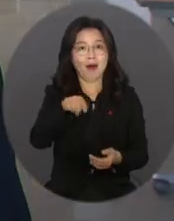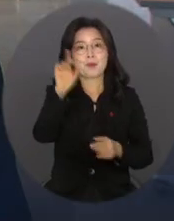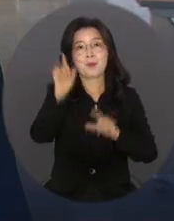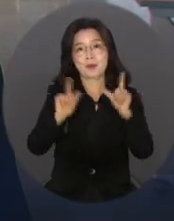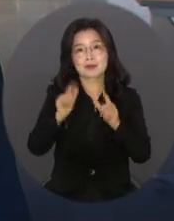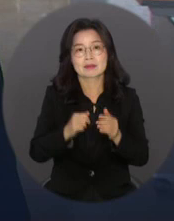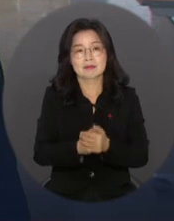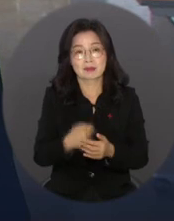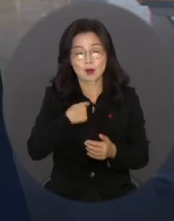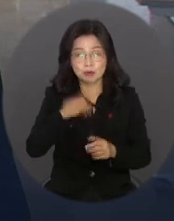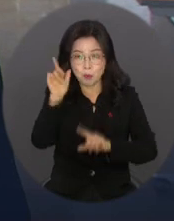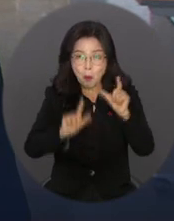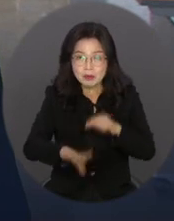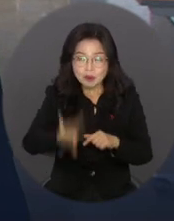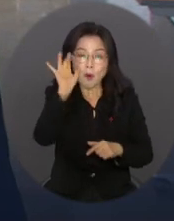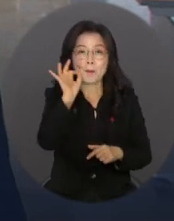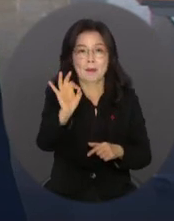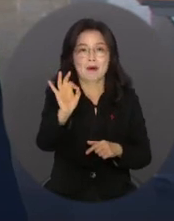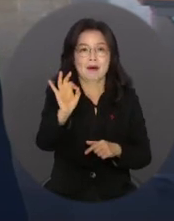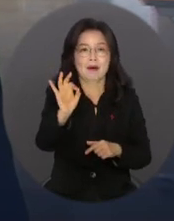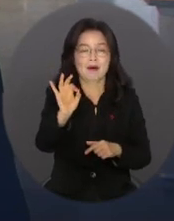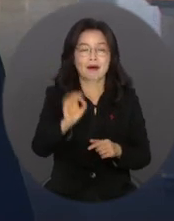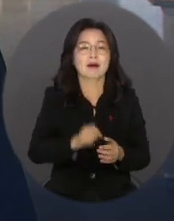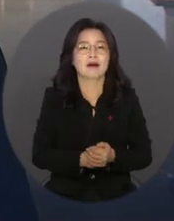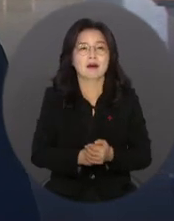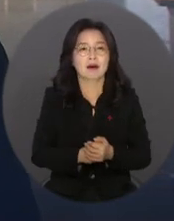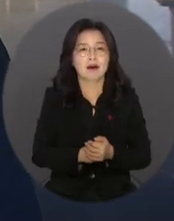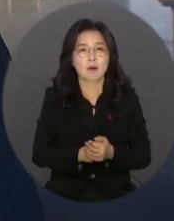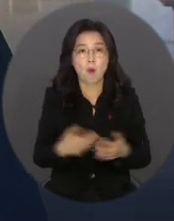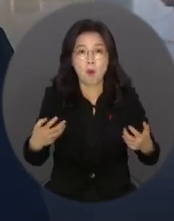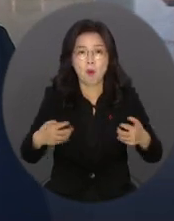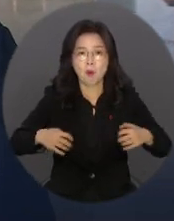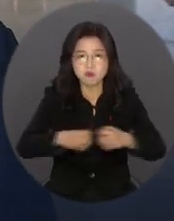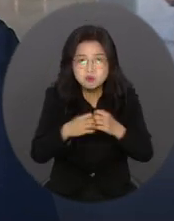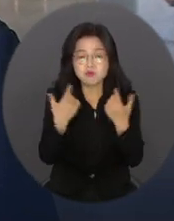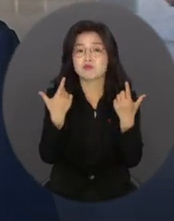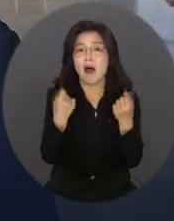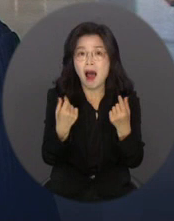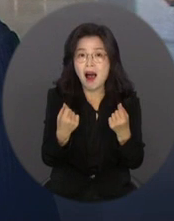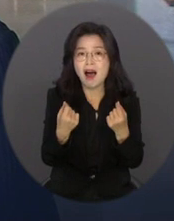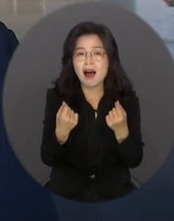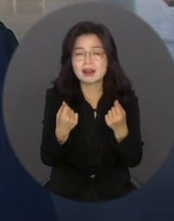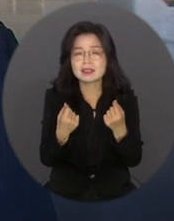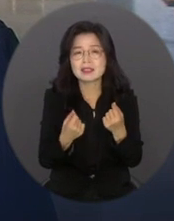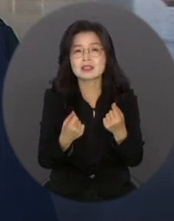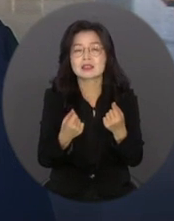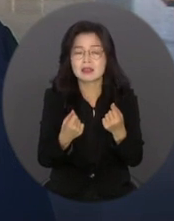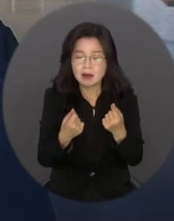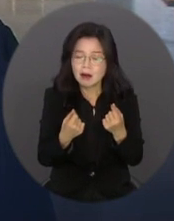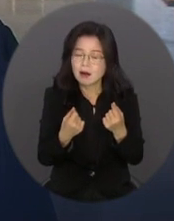저도 그런 장면을 처음 봤죠 무슨 그 폭격이나 방안들 단 그런